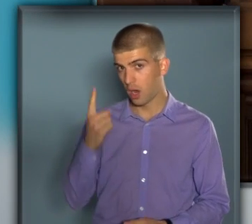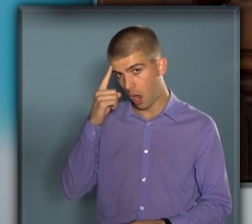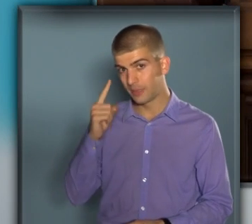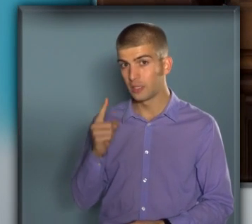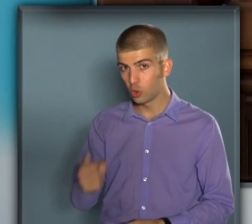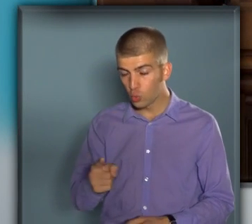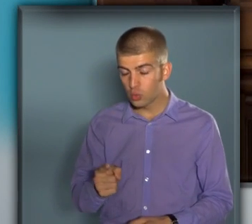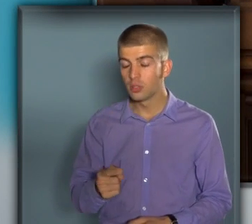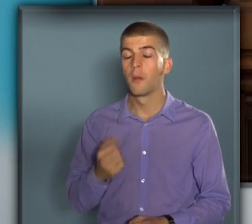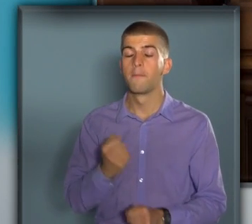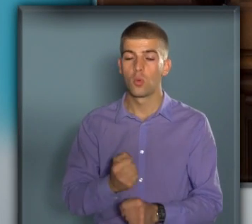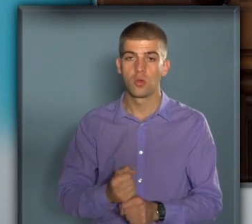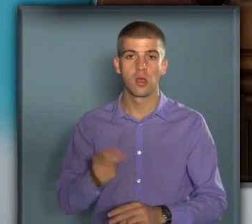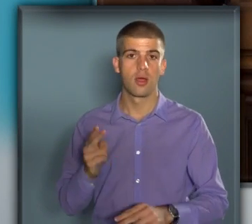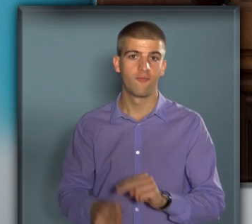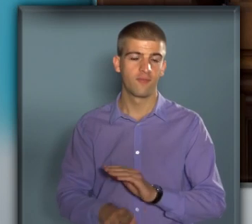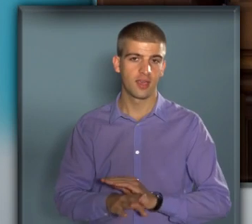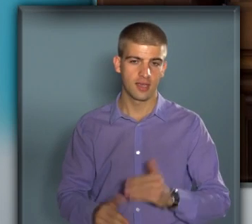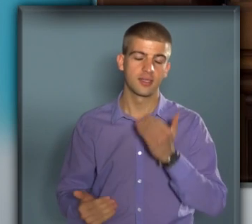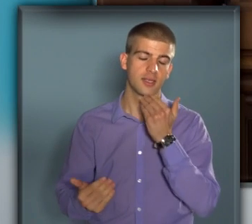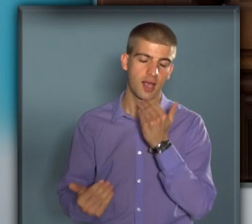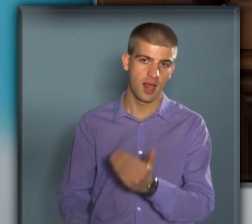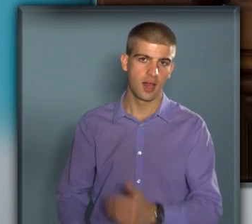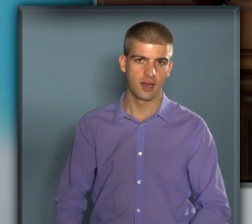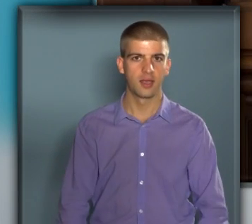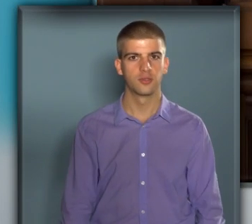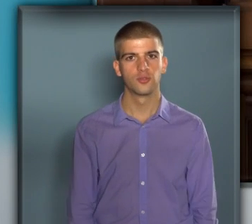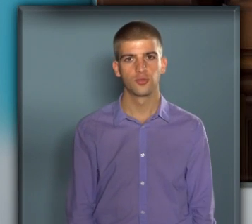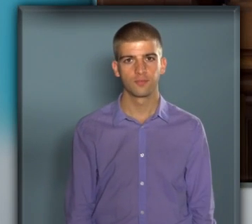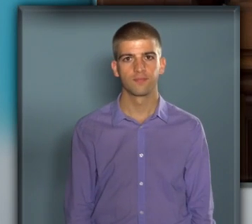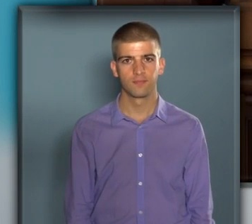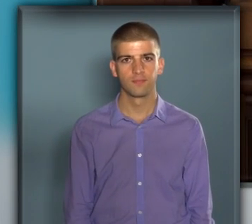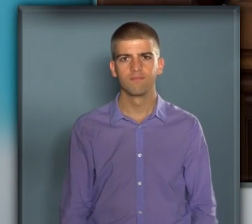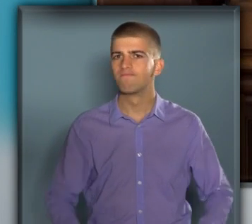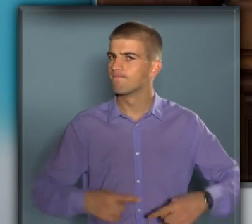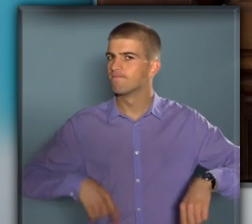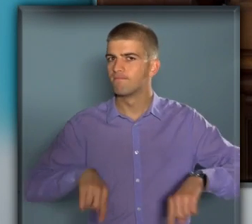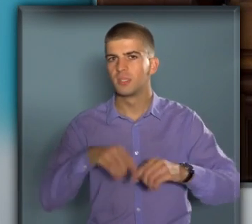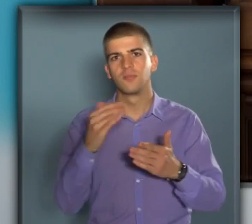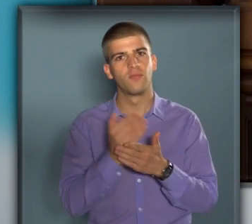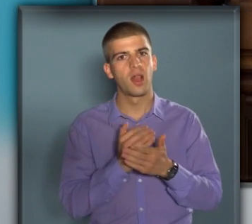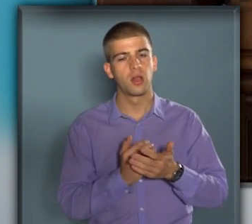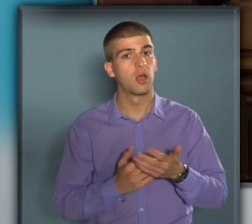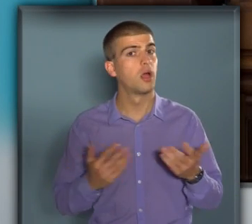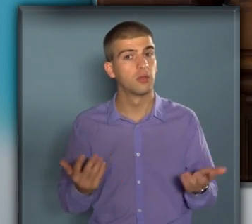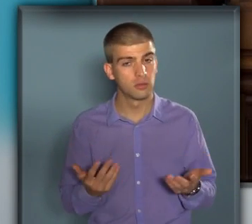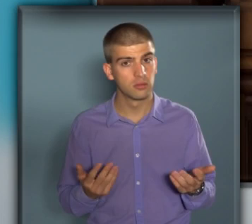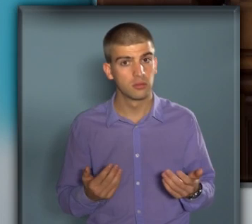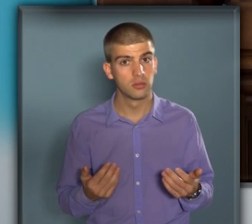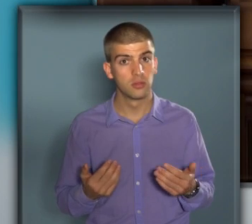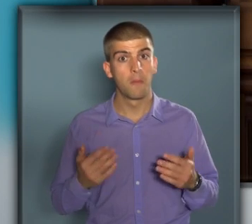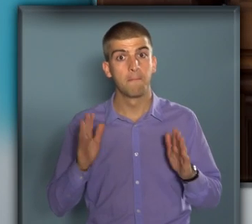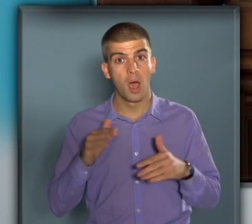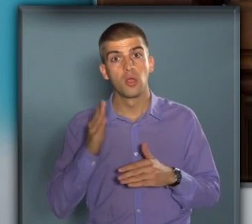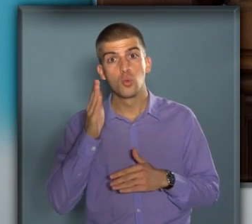mérten elvégzett munkájukért hálásak vagyunk. A mi feladatunk, hogy az